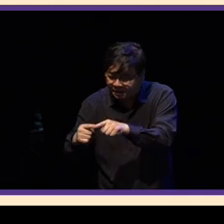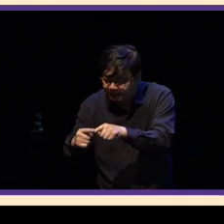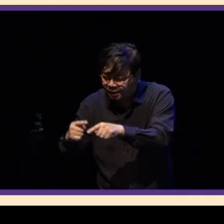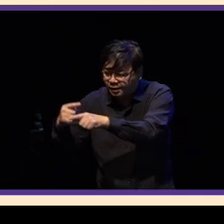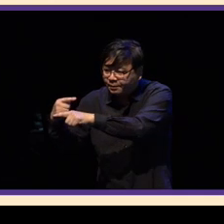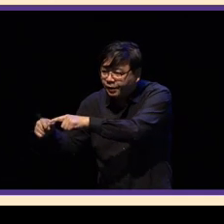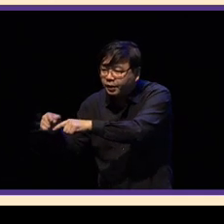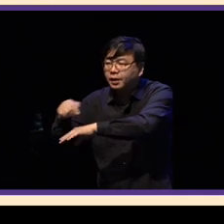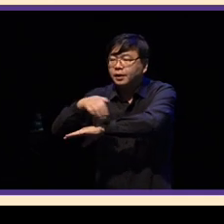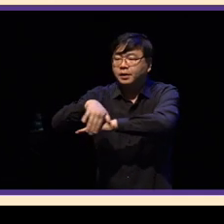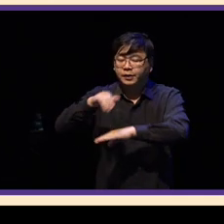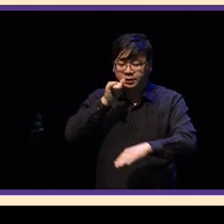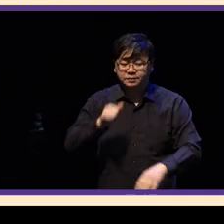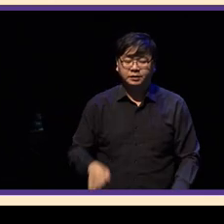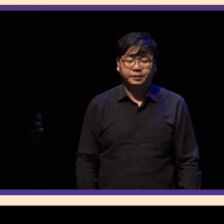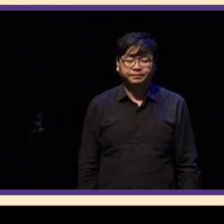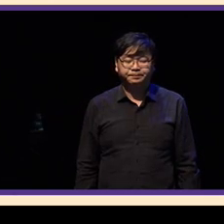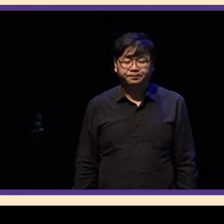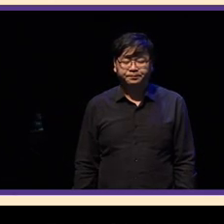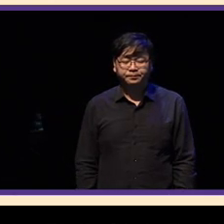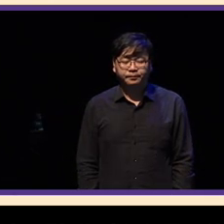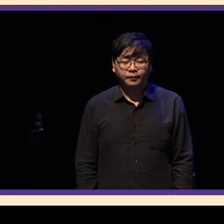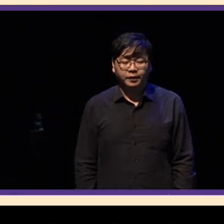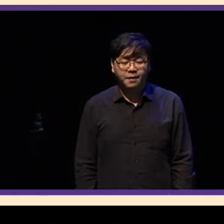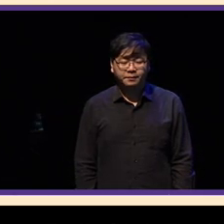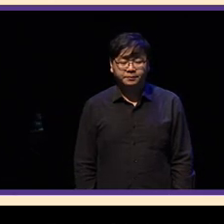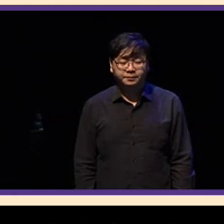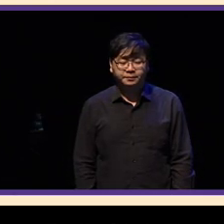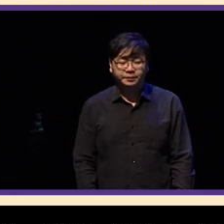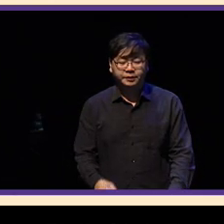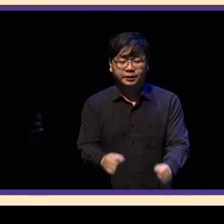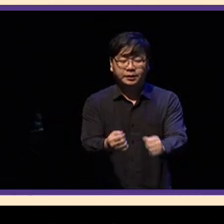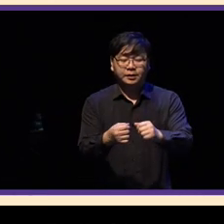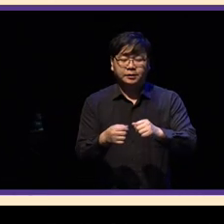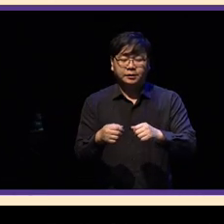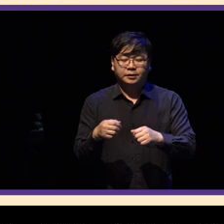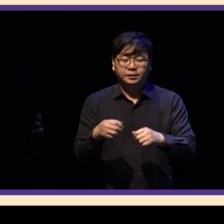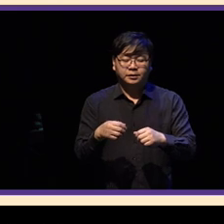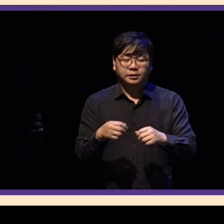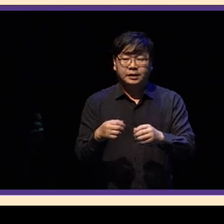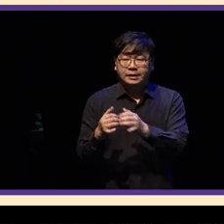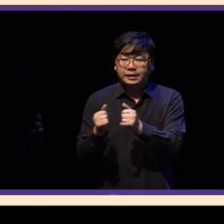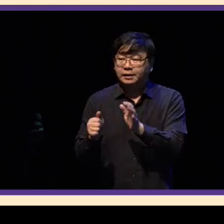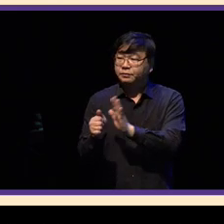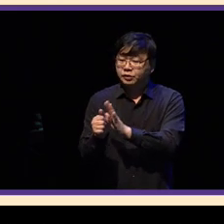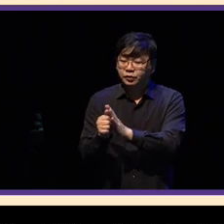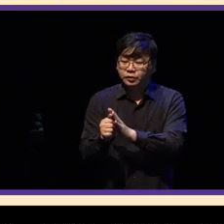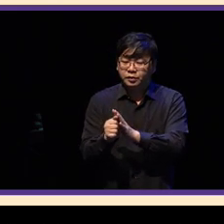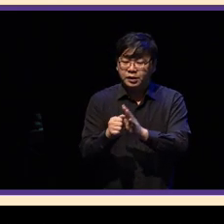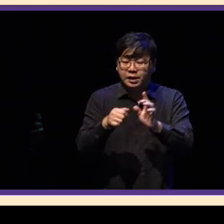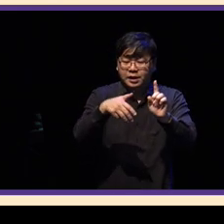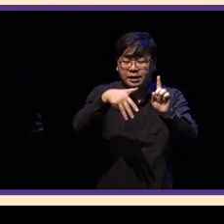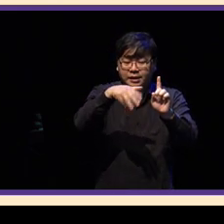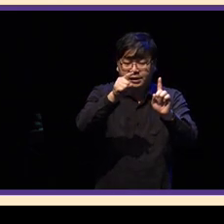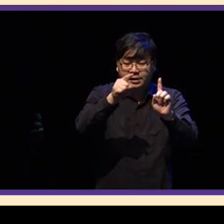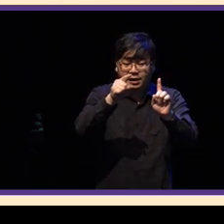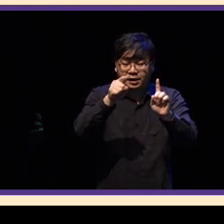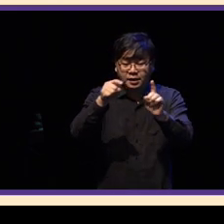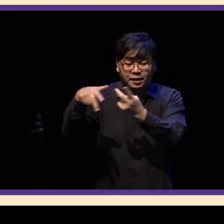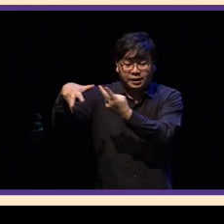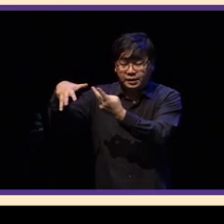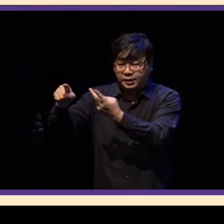있다는 말씀 드리겠습니다. 여기 주체 지원은 이제 공이 2차 심층 인터뷰 심의를 다